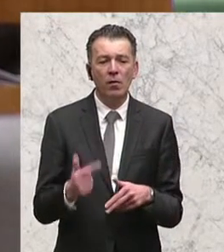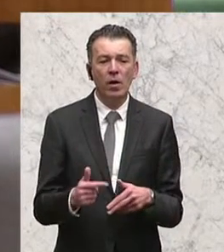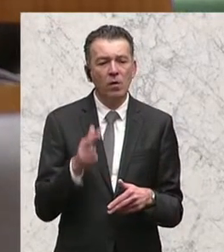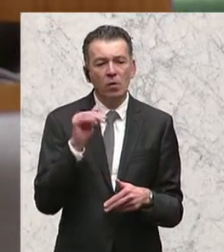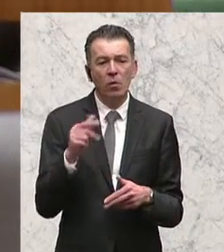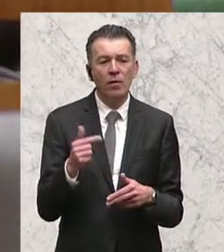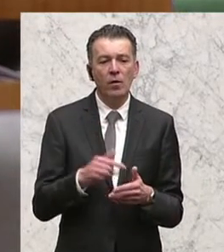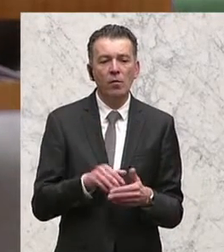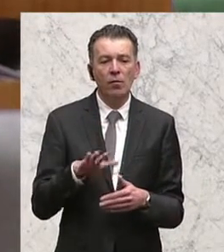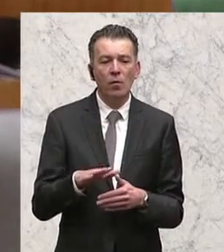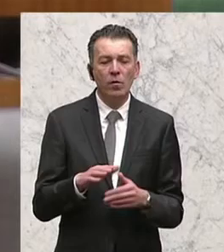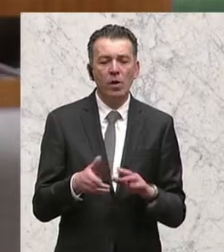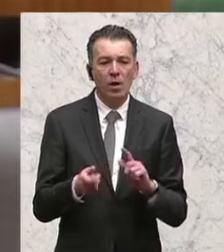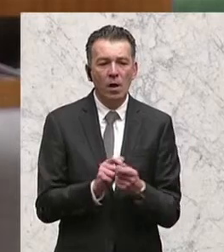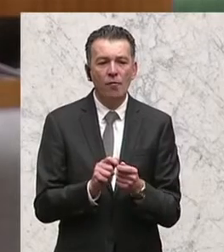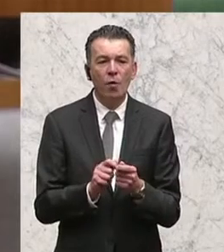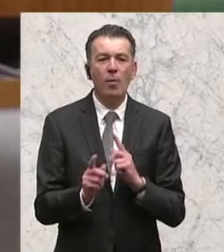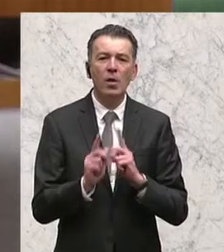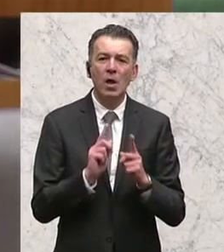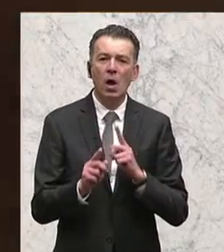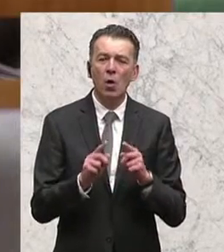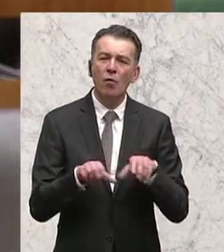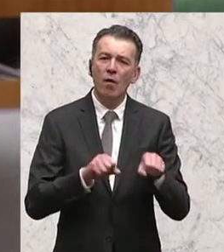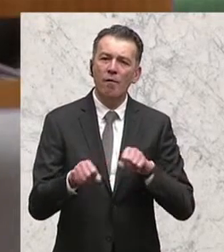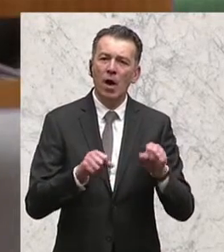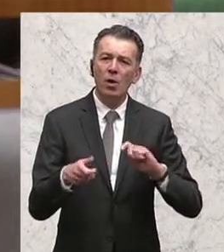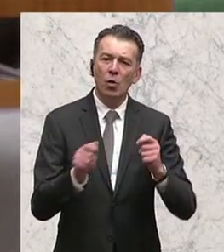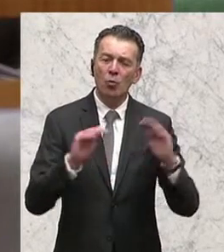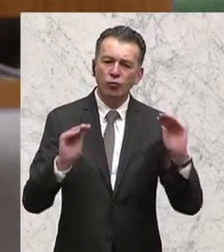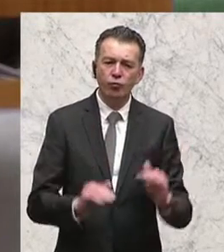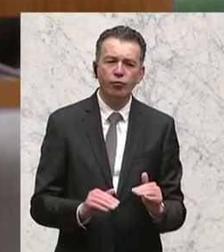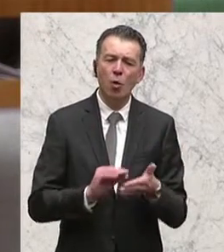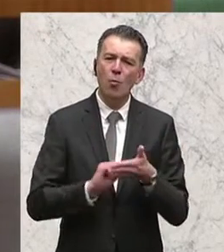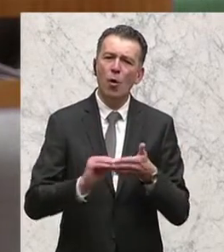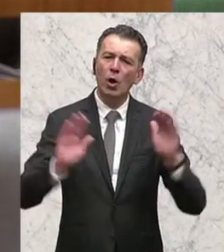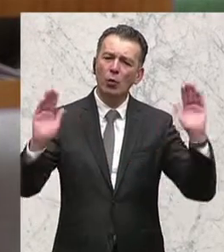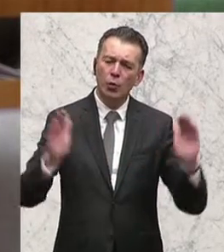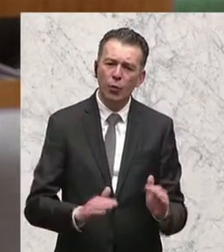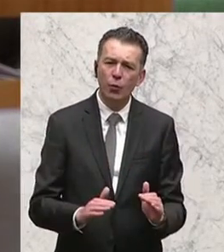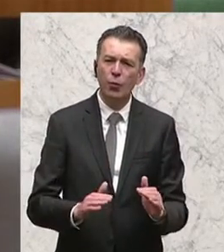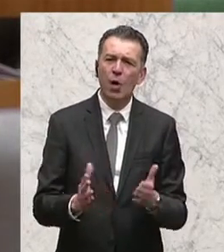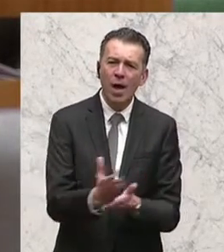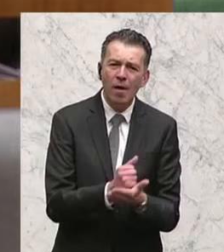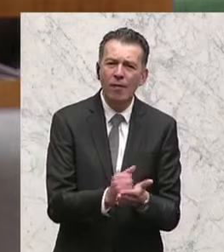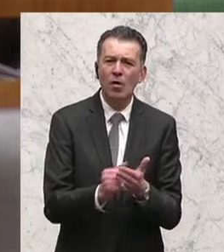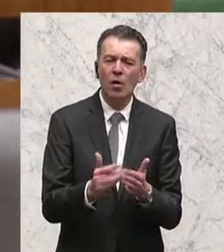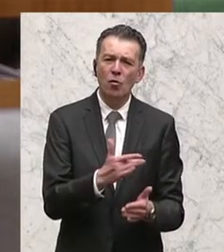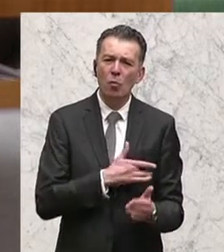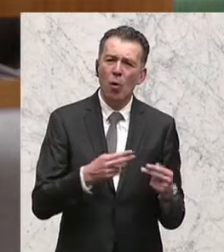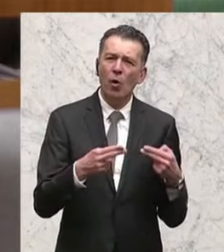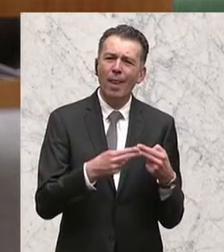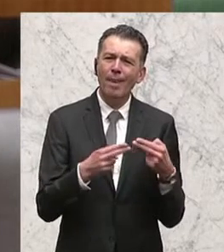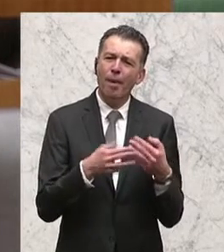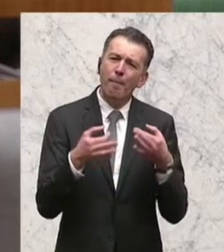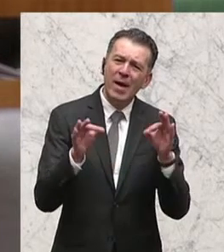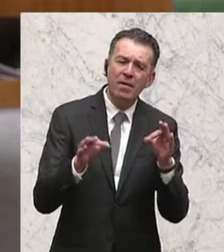im Zuge des Reformdialogs Verwaltungsvereinfachung eine Reihe von Maßnahmen zum Bürokratieabbau sowie zur Verbesserung der Effizienz und Bürgernähe in der Verwaltung